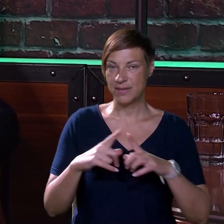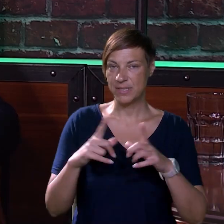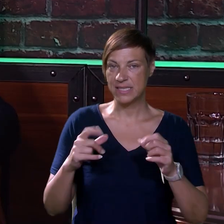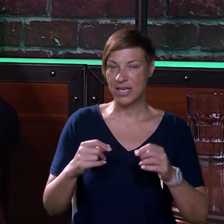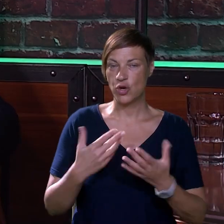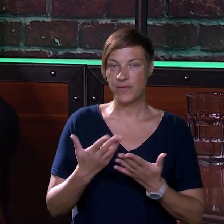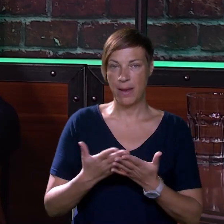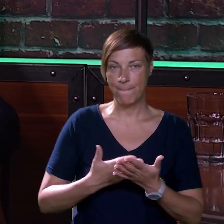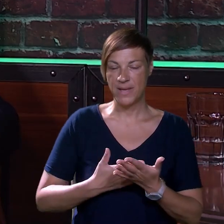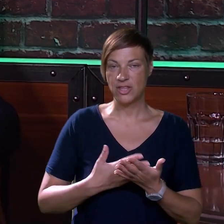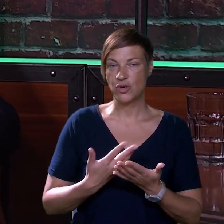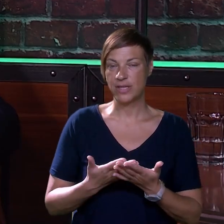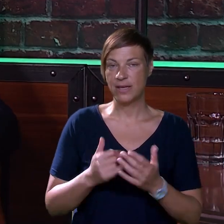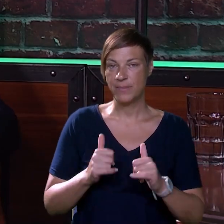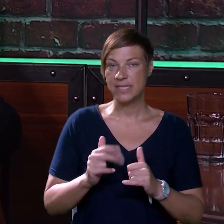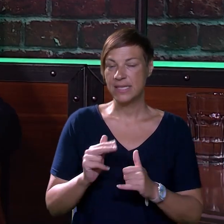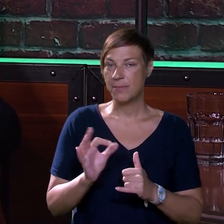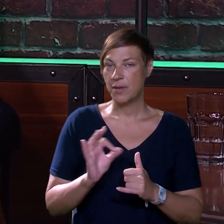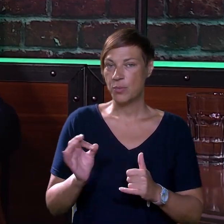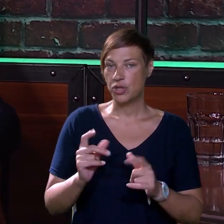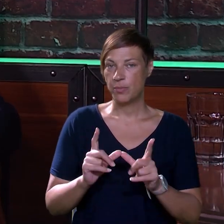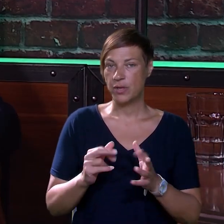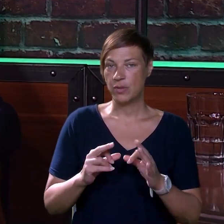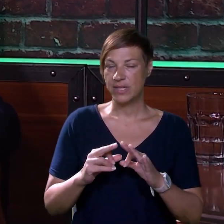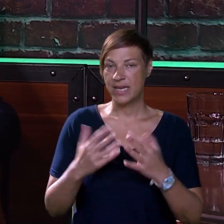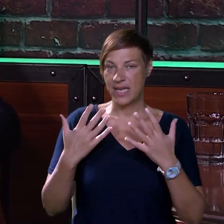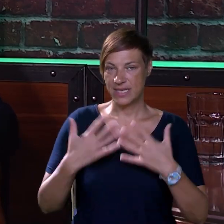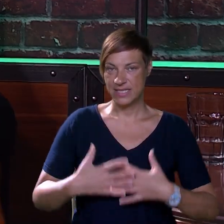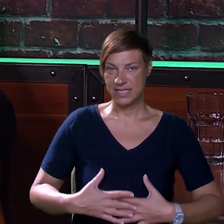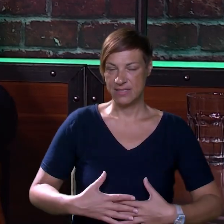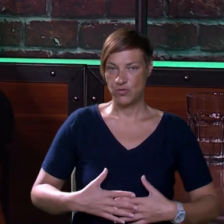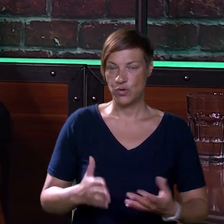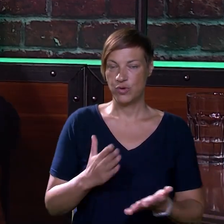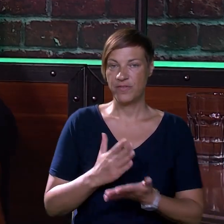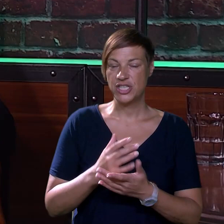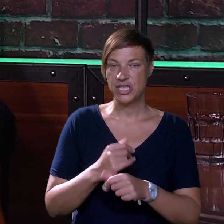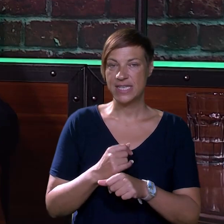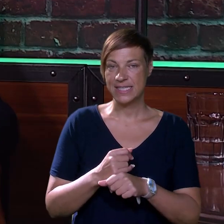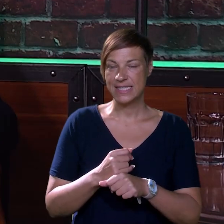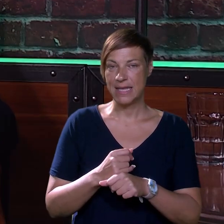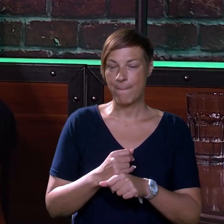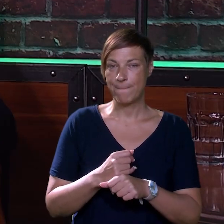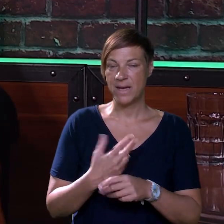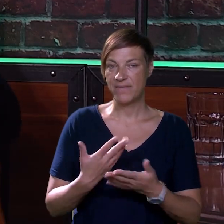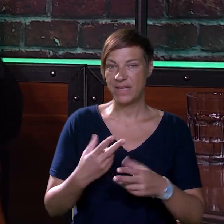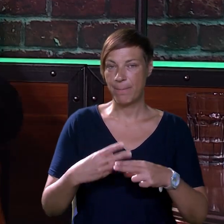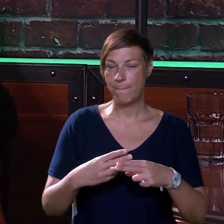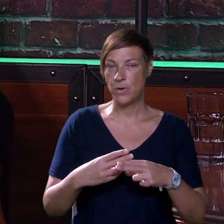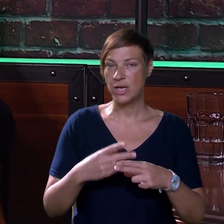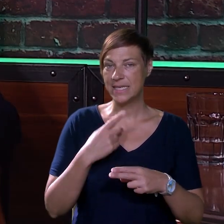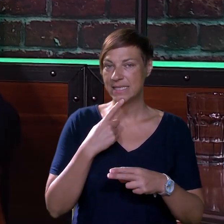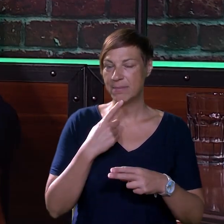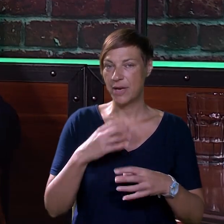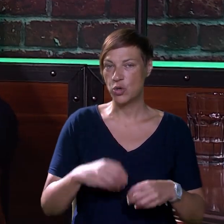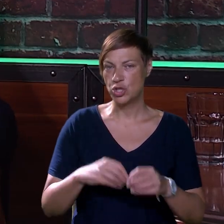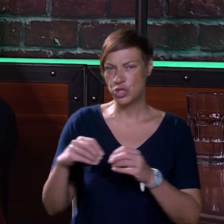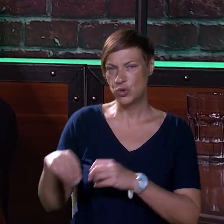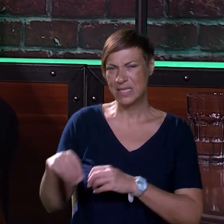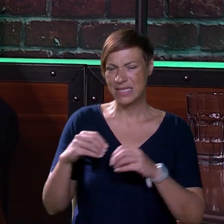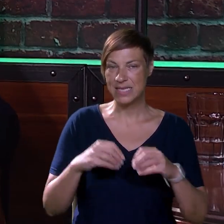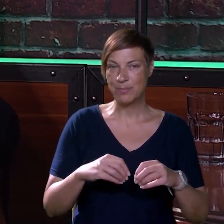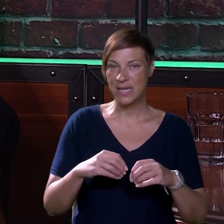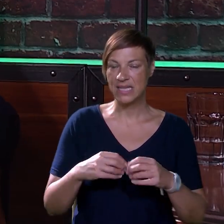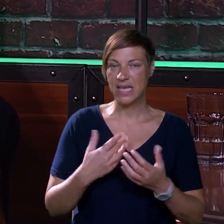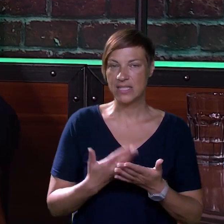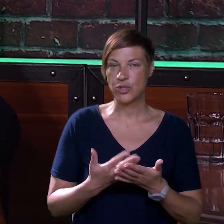slikovnim metodama. Znači, sada imamo dobar ultrazvuk, transezofagijski ultrazvuk i oni se većinom bave tim valvularnim bolestima, bolesnici koji su za transplantaciju i tako